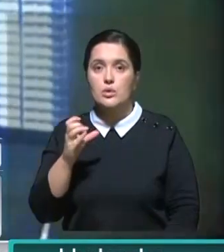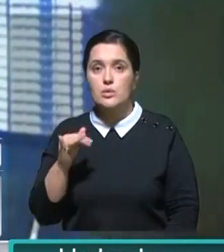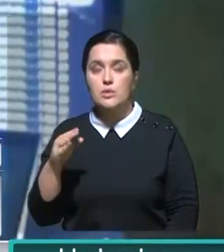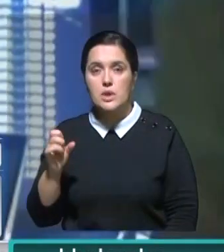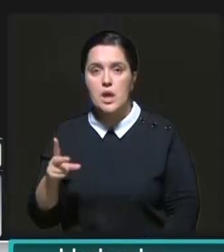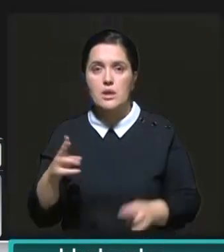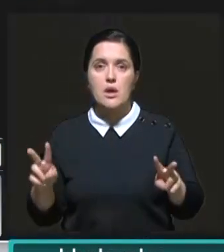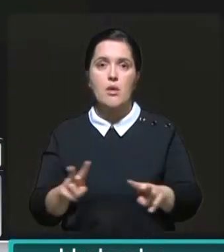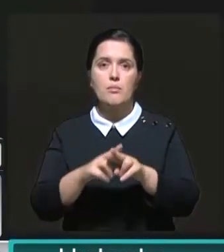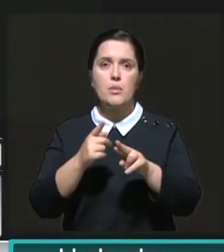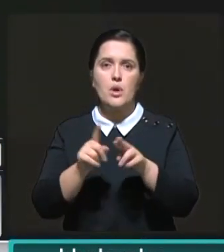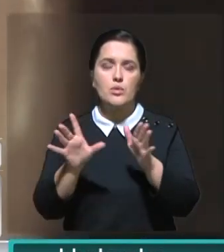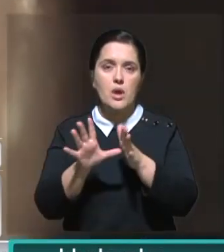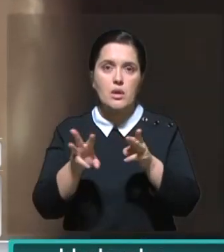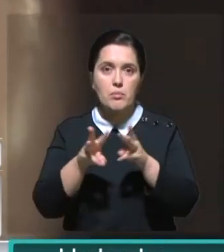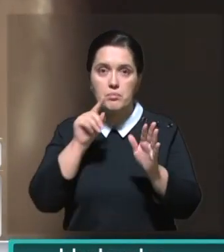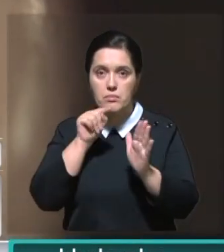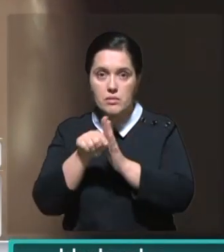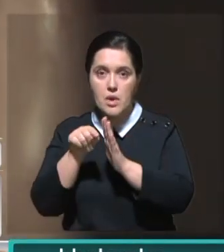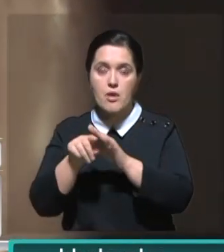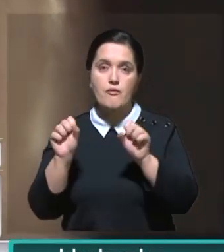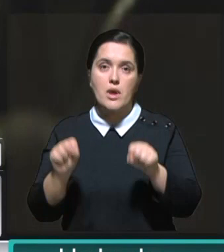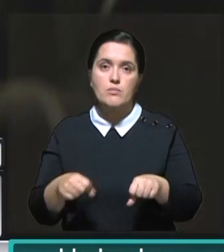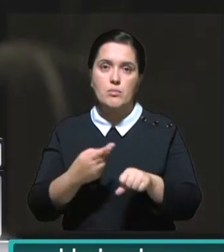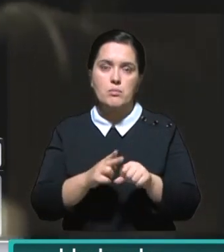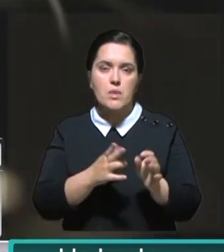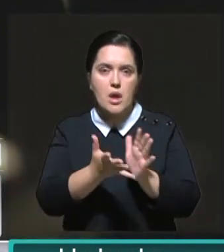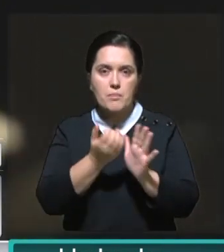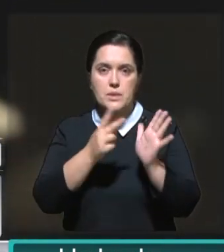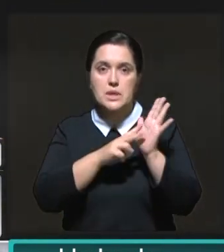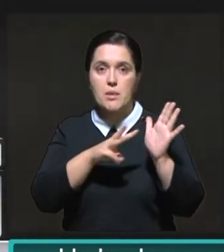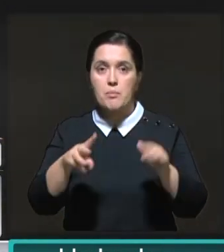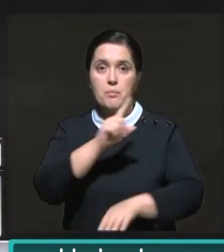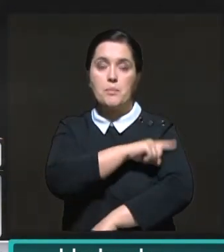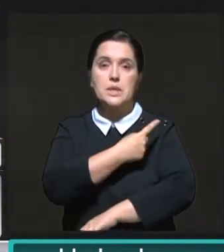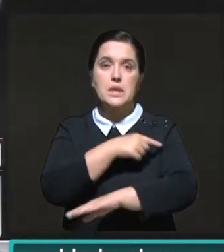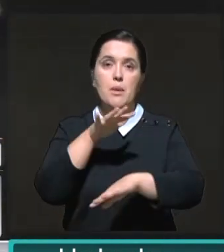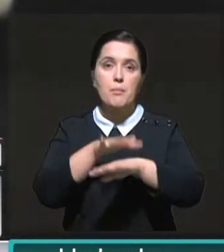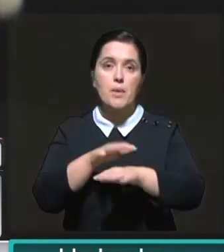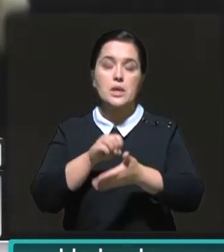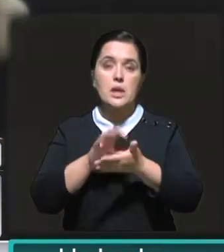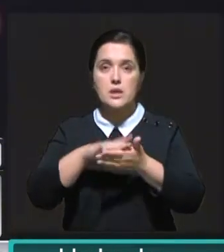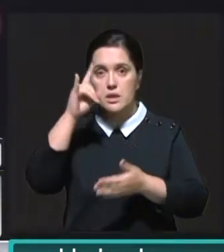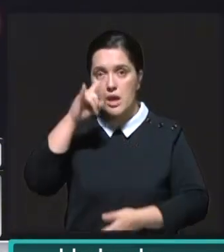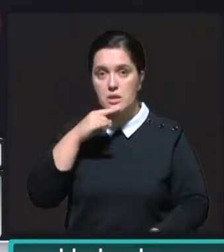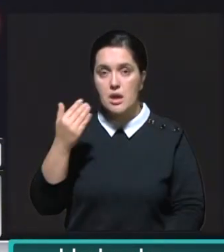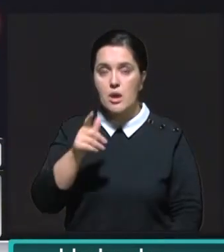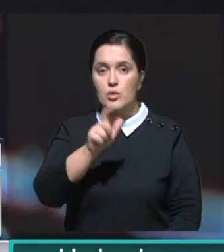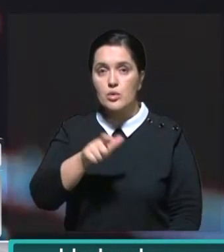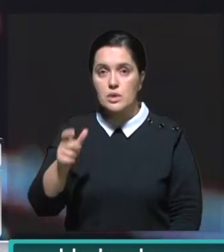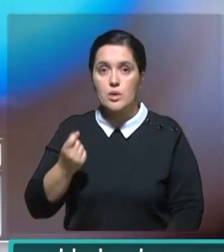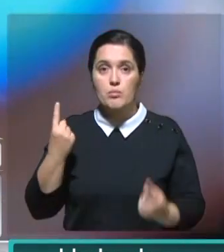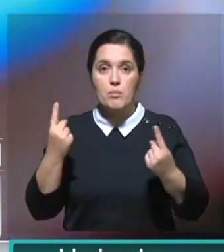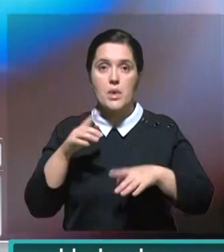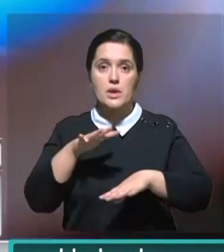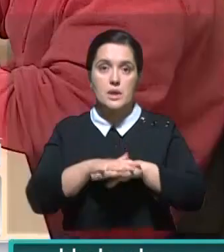Нур-Султана, уязвимости электронного правительства и возможная утечка 7 миллионов медицинских и банковских данных казахстанцев в